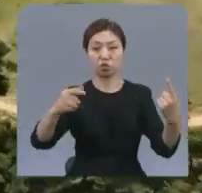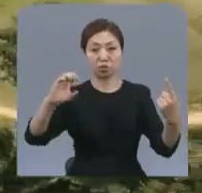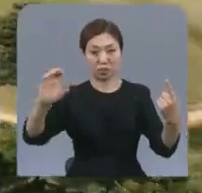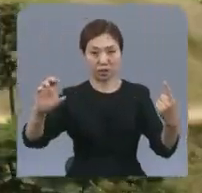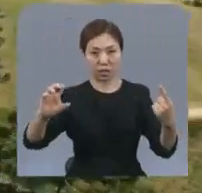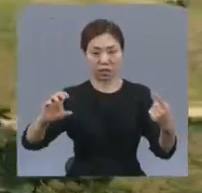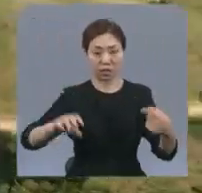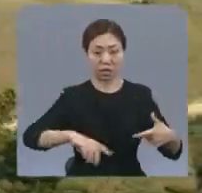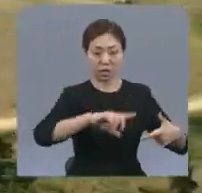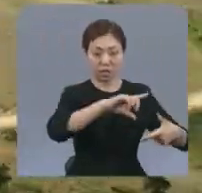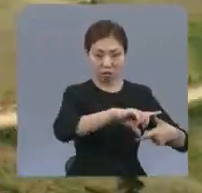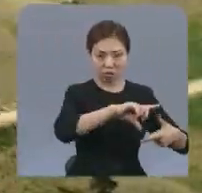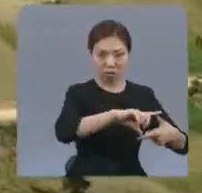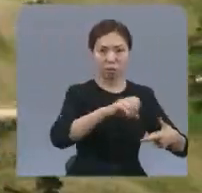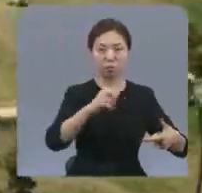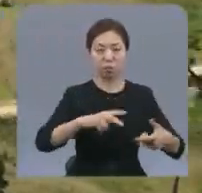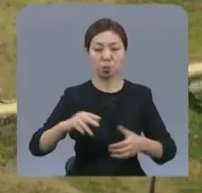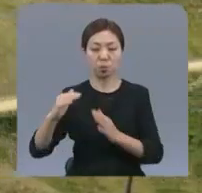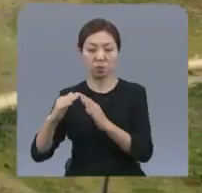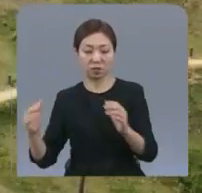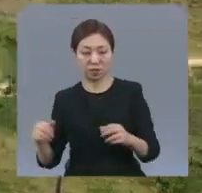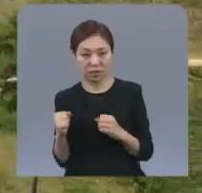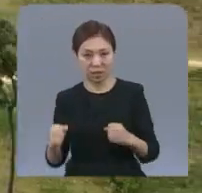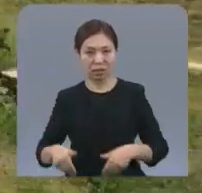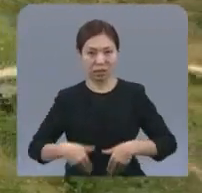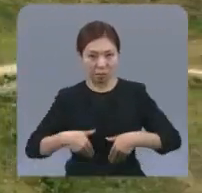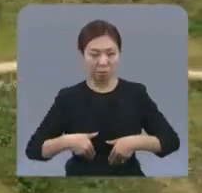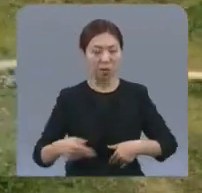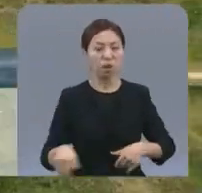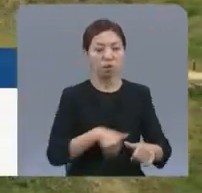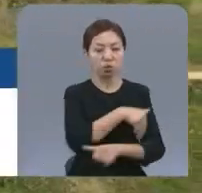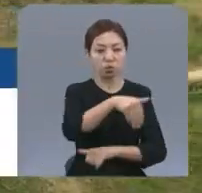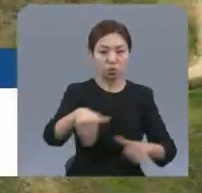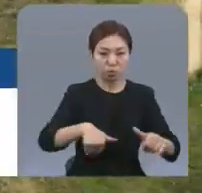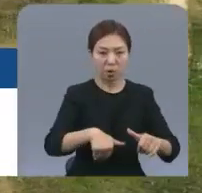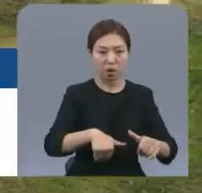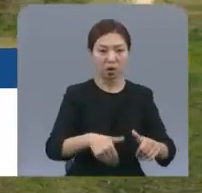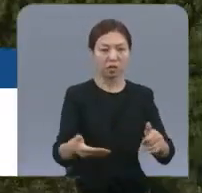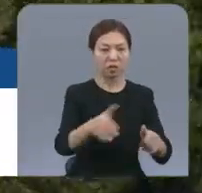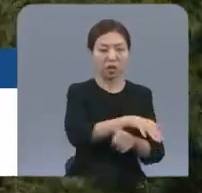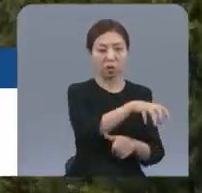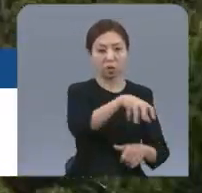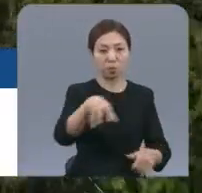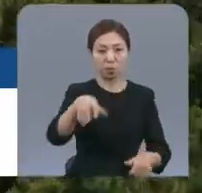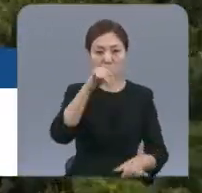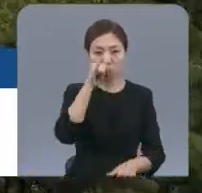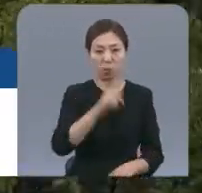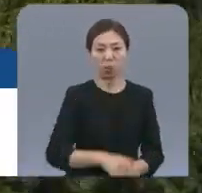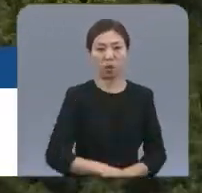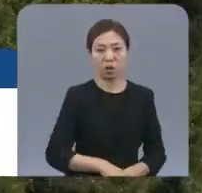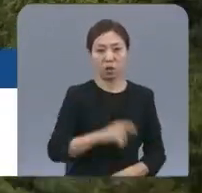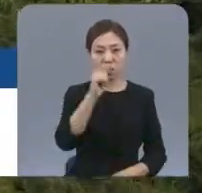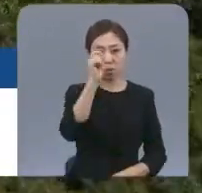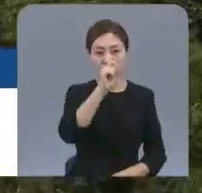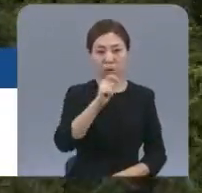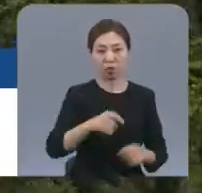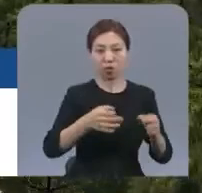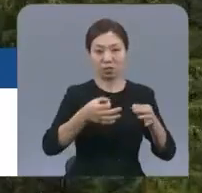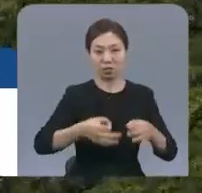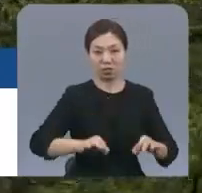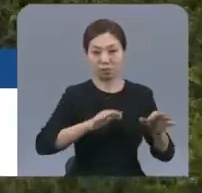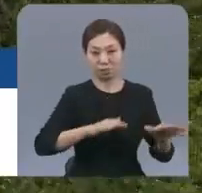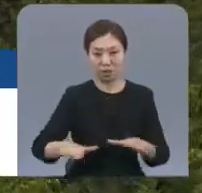quần thể lăng mộ ga-ia gồm 7 khu lăng mộ được chỉ định là di sản văn hóa quốc gia từng tồn tại từ thế kỷ thứ nhất đến thế kỷ thứ VI